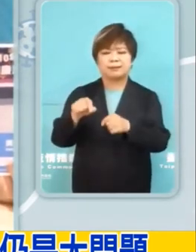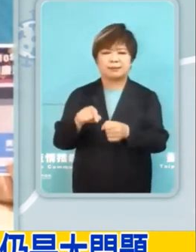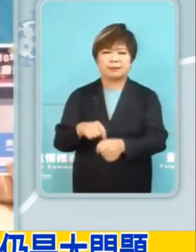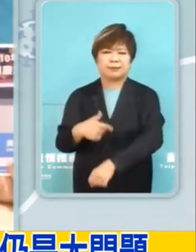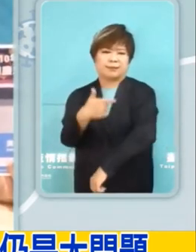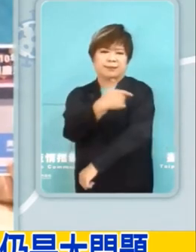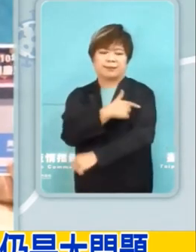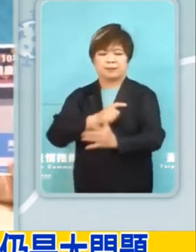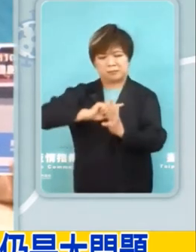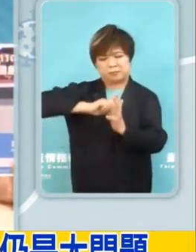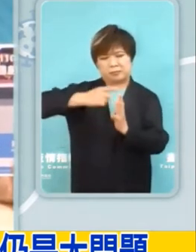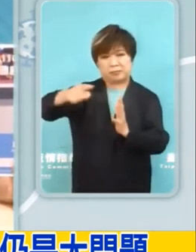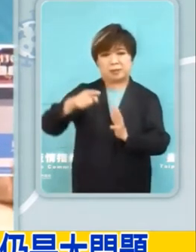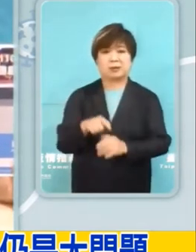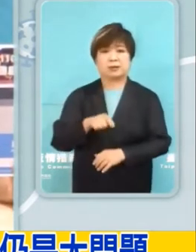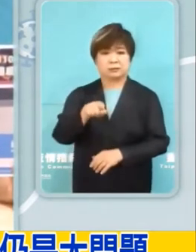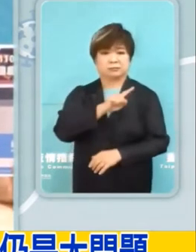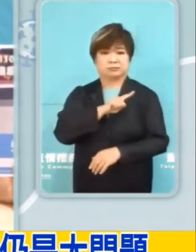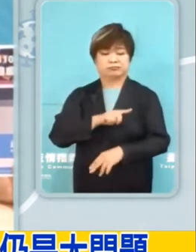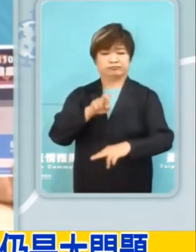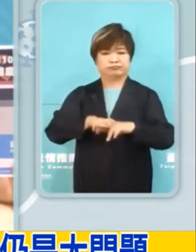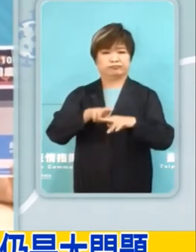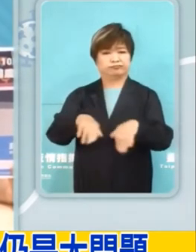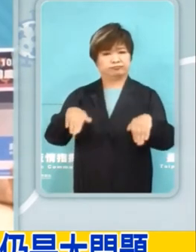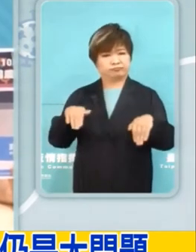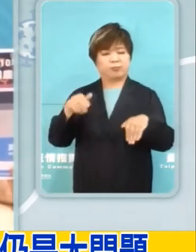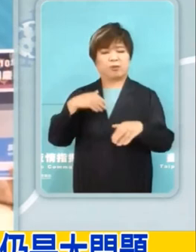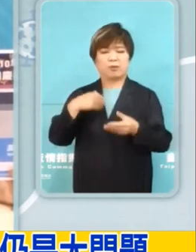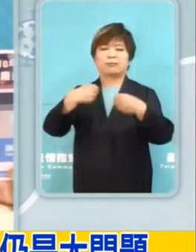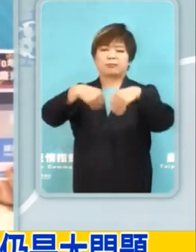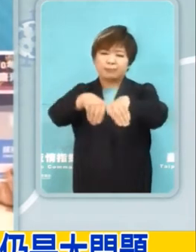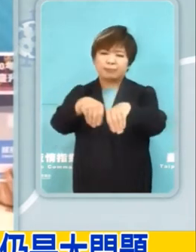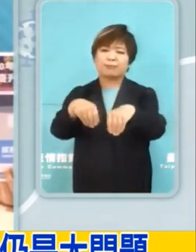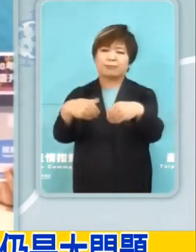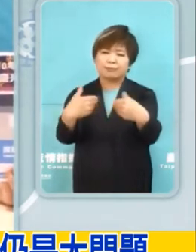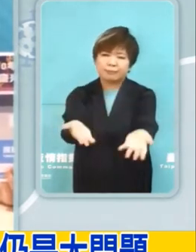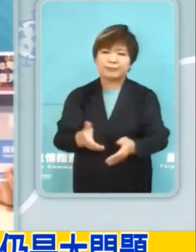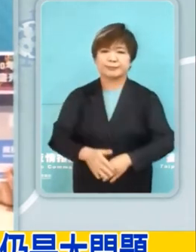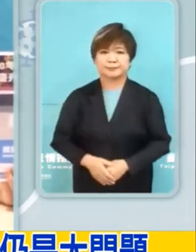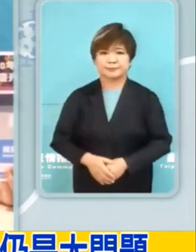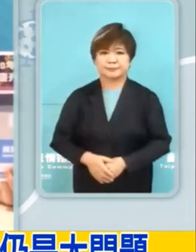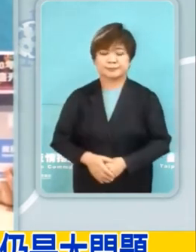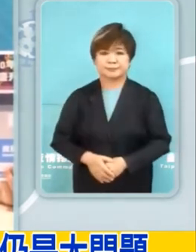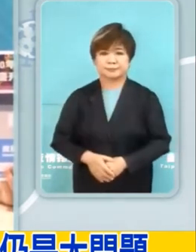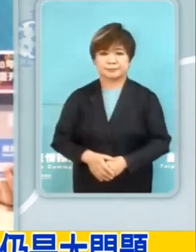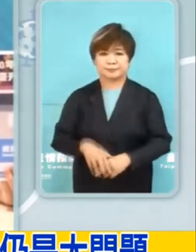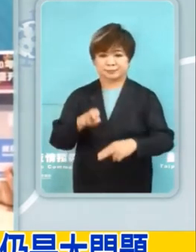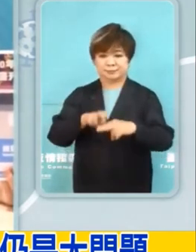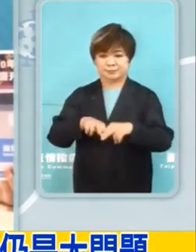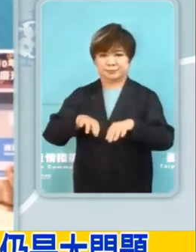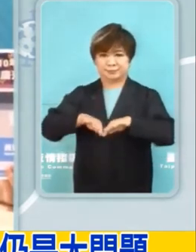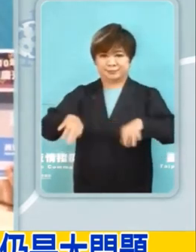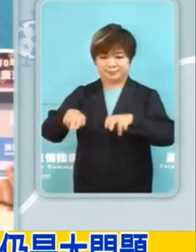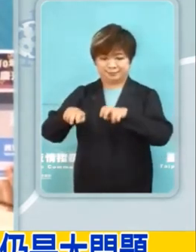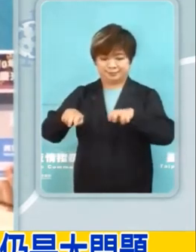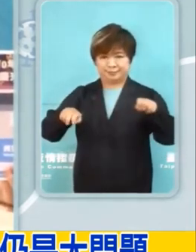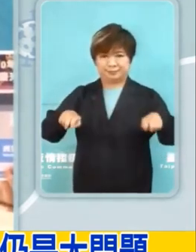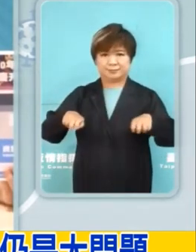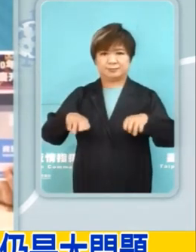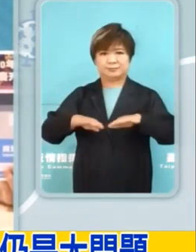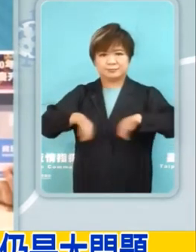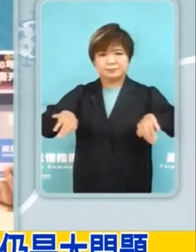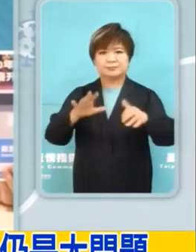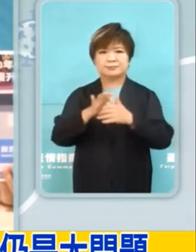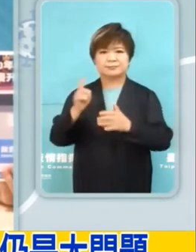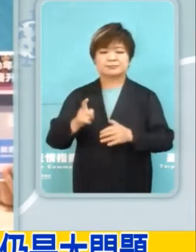的方式就是你坐在那里不要动，我发给你这个。那因为有椅子也确保大家距离不会跑来跑去所